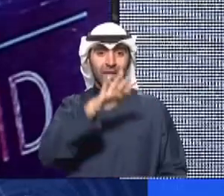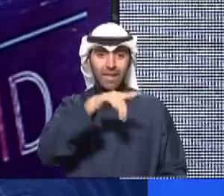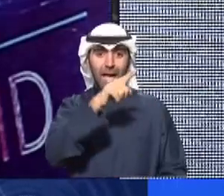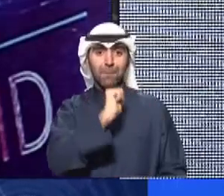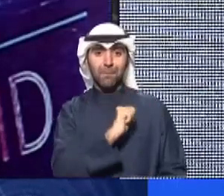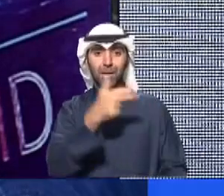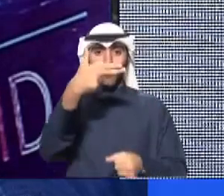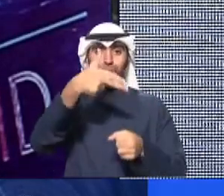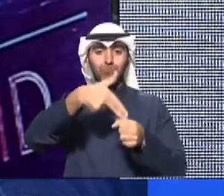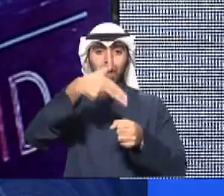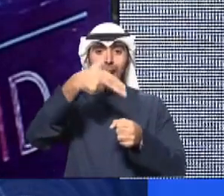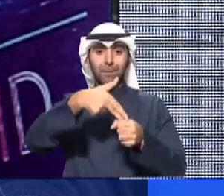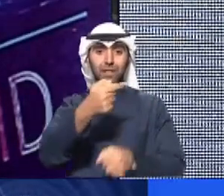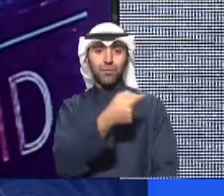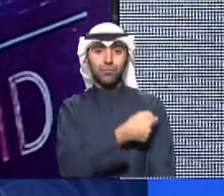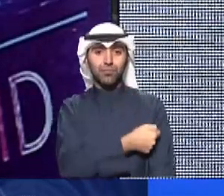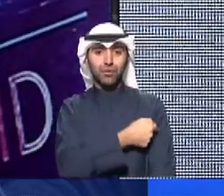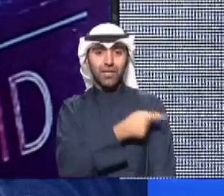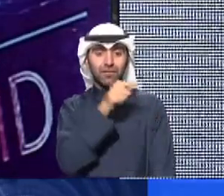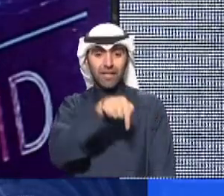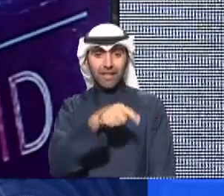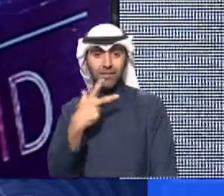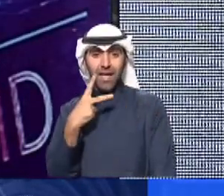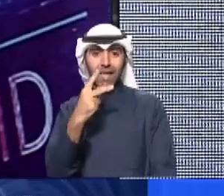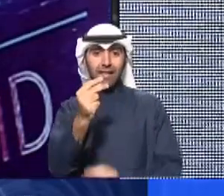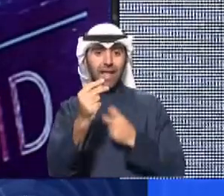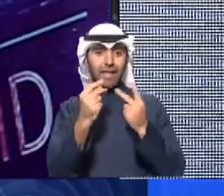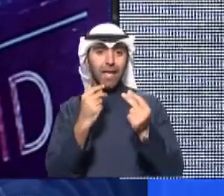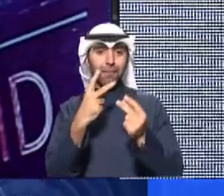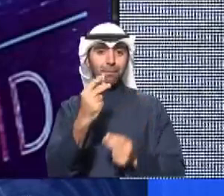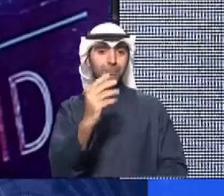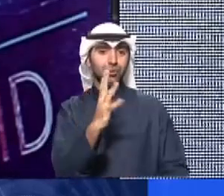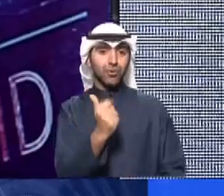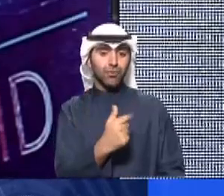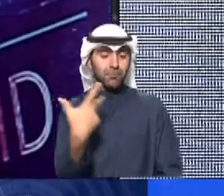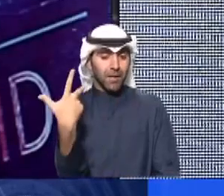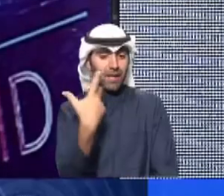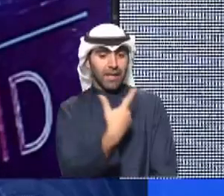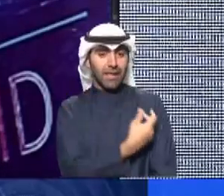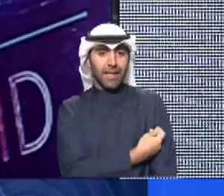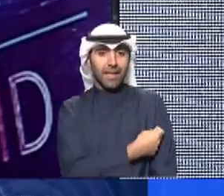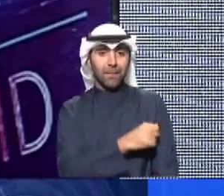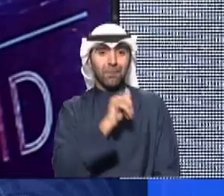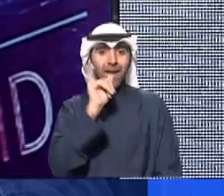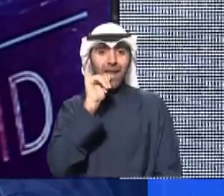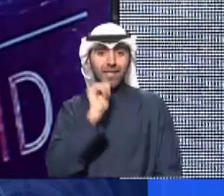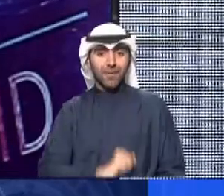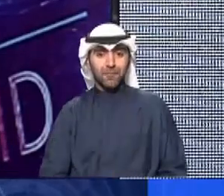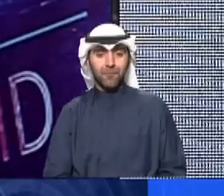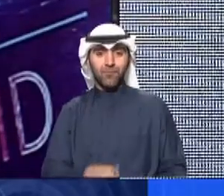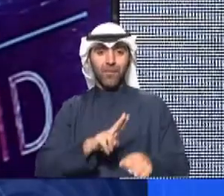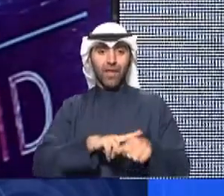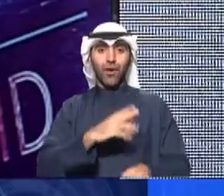مناسب لهذه الفئات. أما الفئات الأخرى اللي أكبر من 65 أو أقل من 18 سنة فأكيد راح يكونون مع وزارة